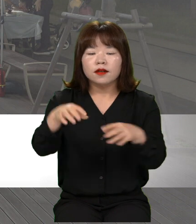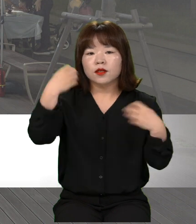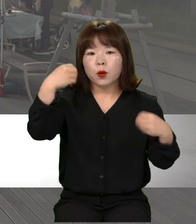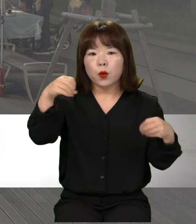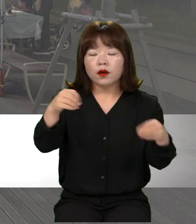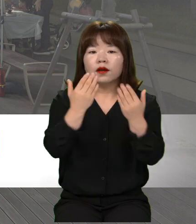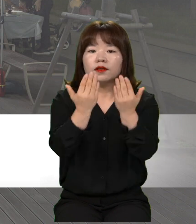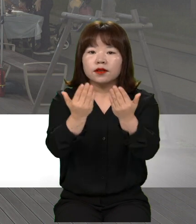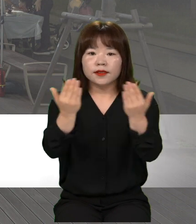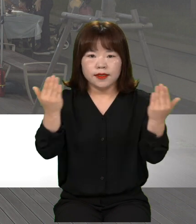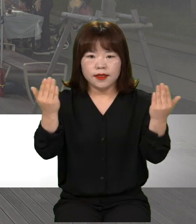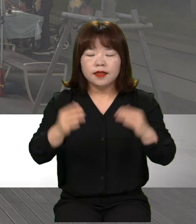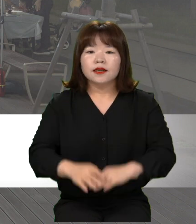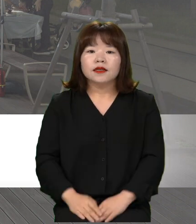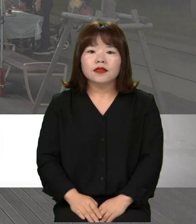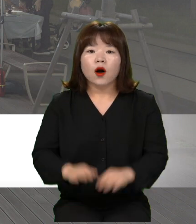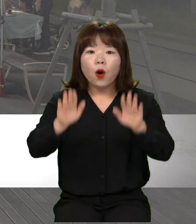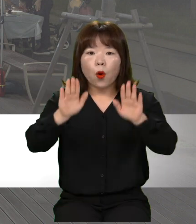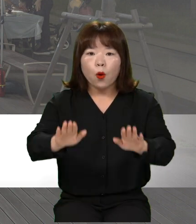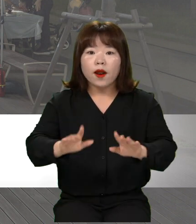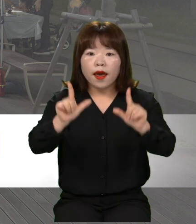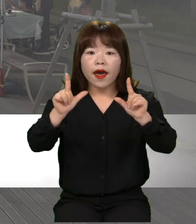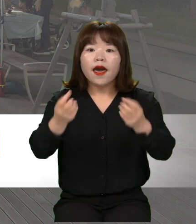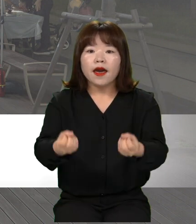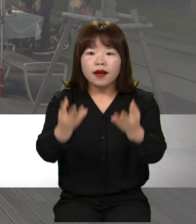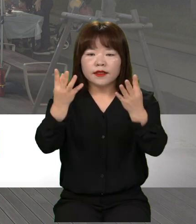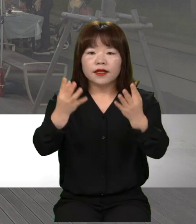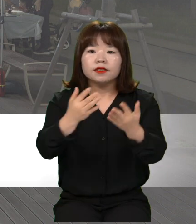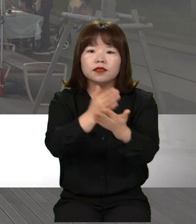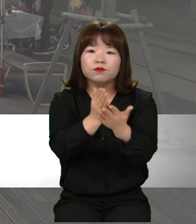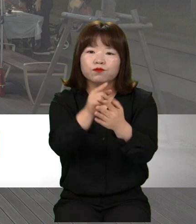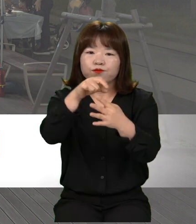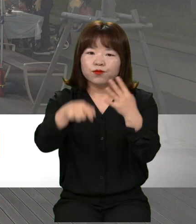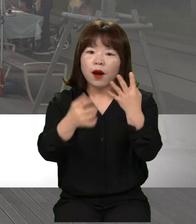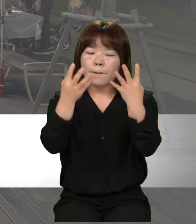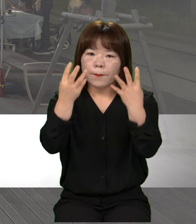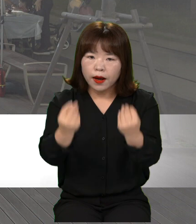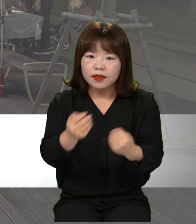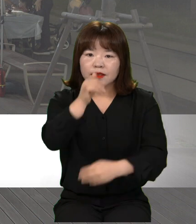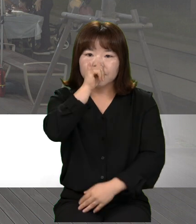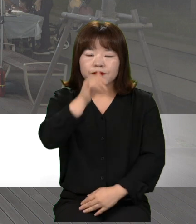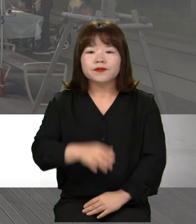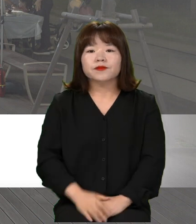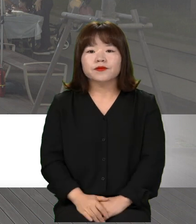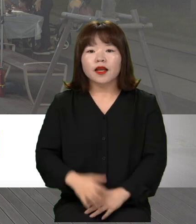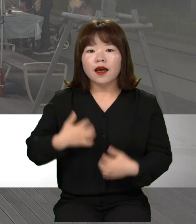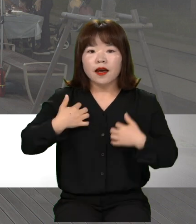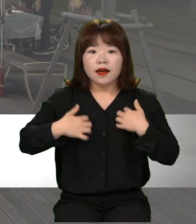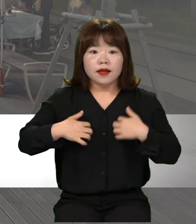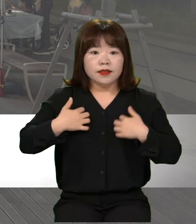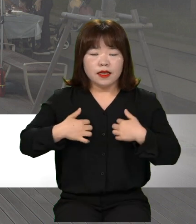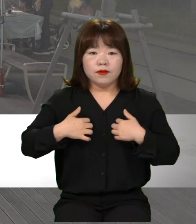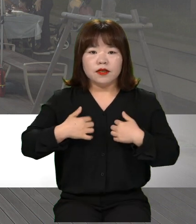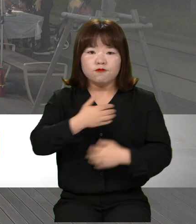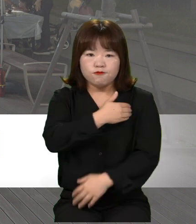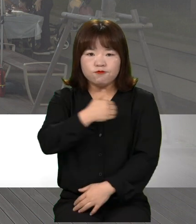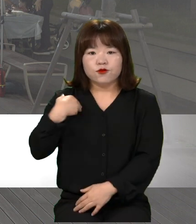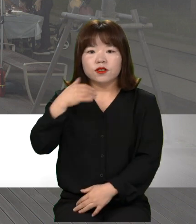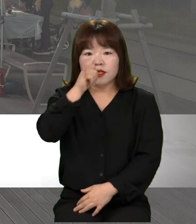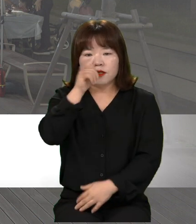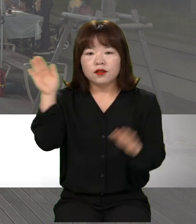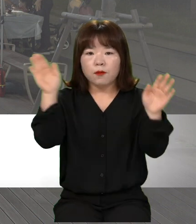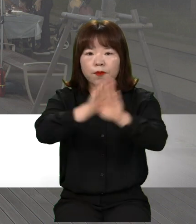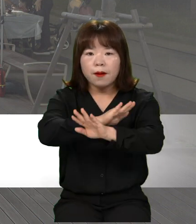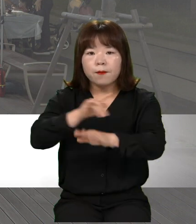다양한 공연과 전시 올해 철길숲 야행은 더욱 풍성한 콘텐츠로 시민들을 만났는데요 재미와 감동이